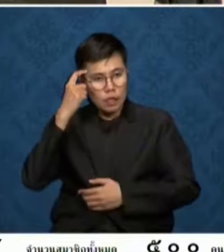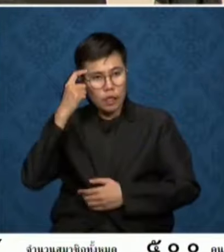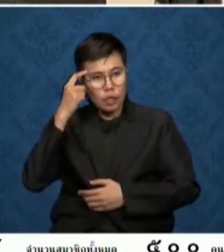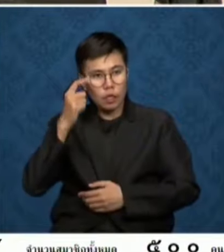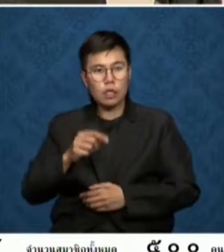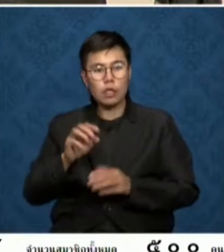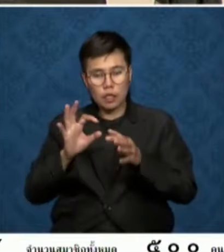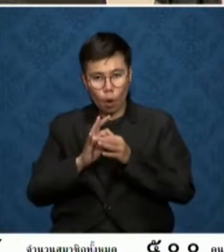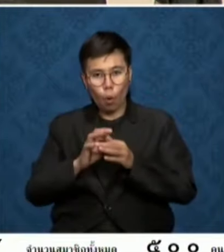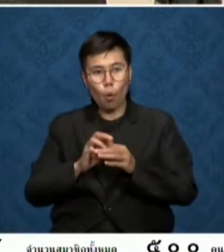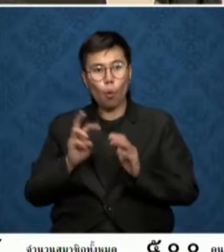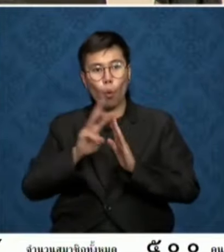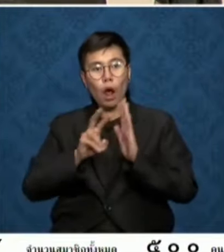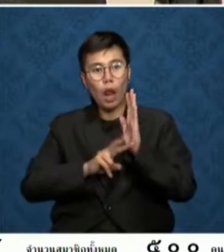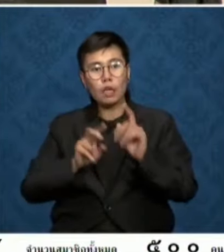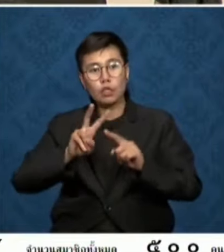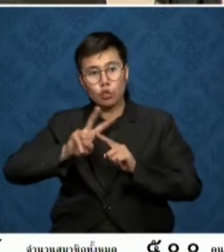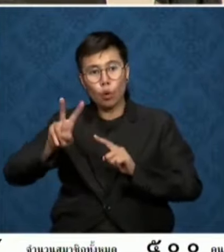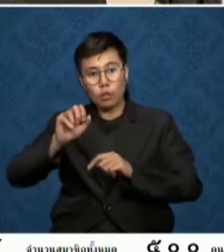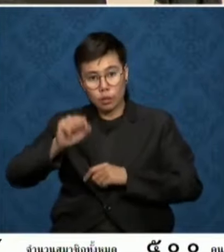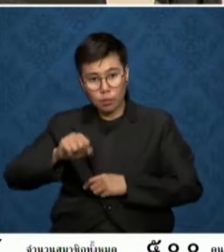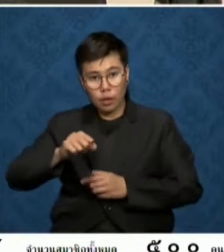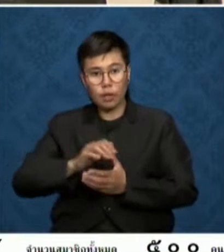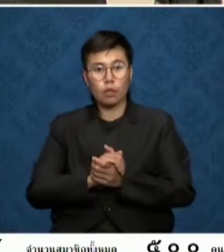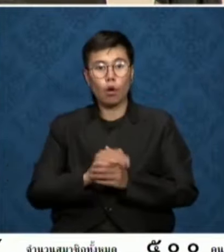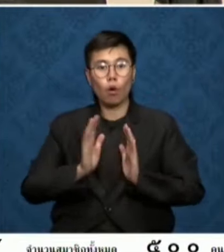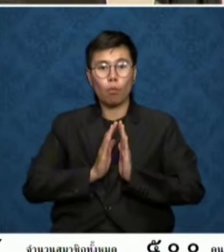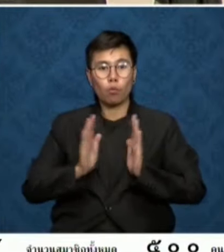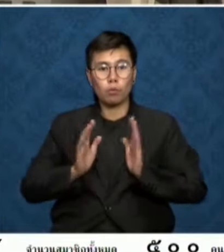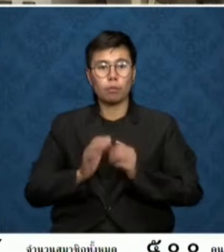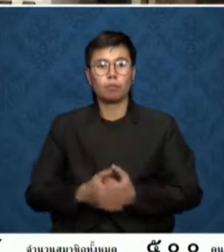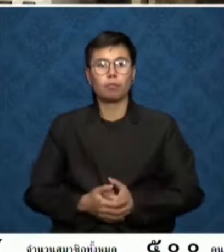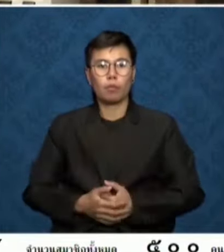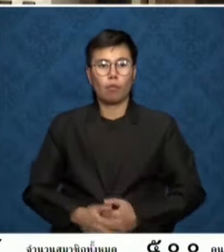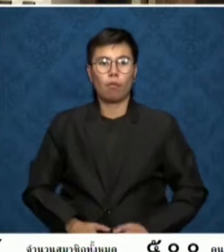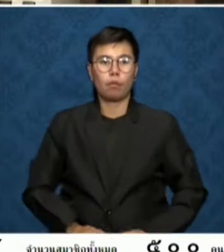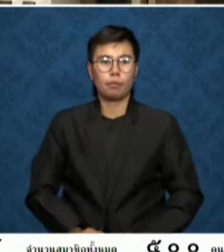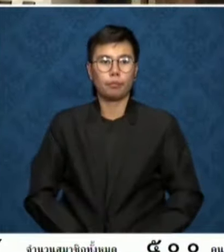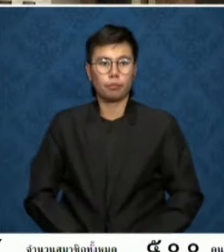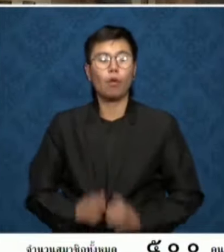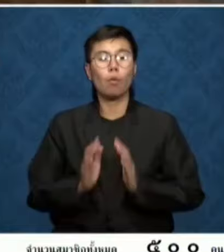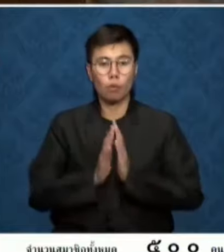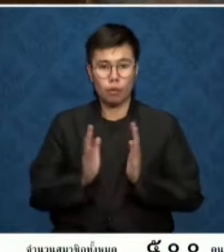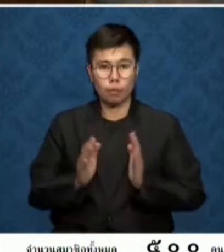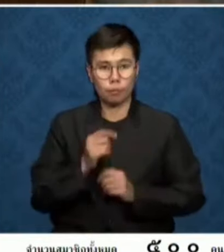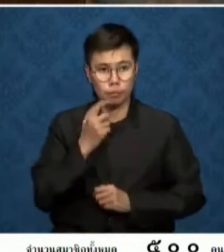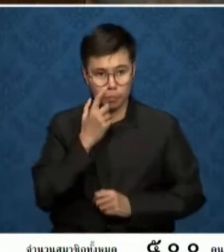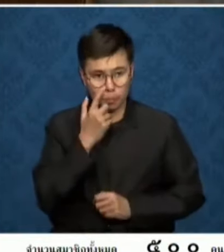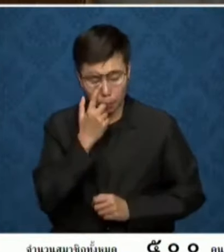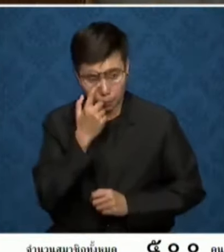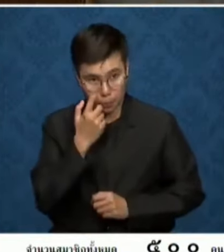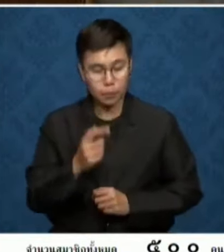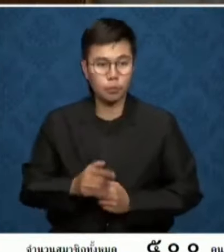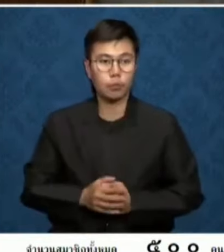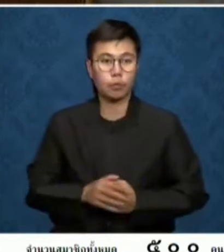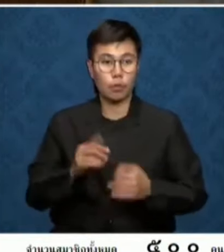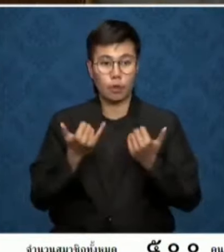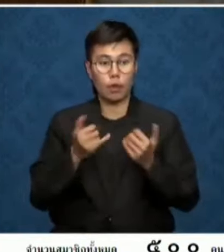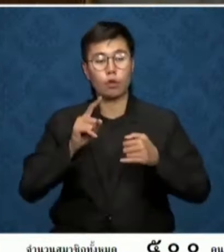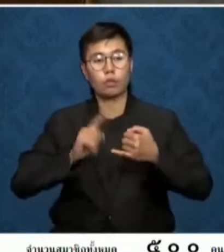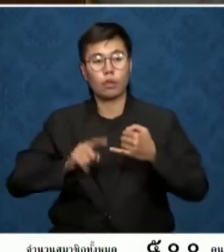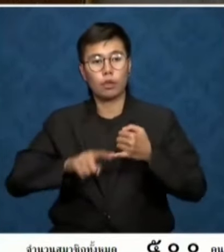วาระที่เราประชุมอยู่ในตอนนี้อย่างไรค่ะขอบคุณท่านประธาน ครับขอบคุณครับก็เนื่องจากเป็นช่วงท้ายของการอภิป